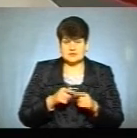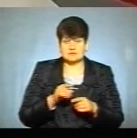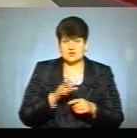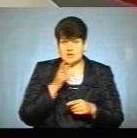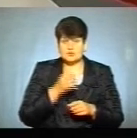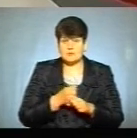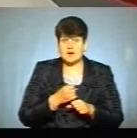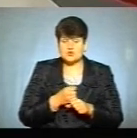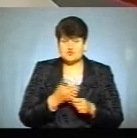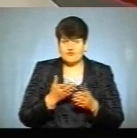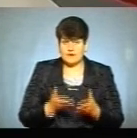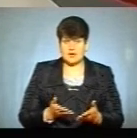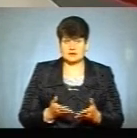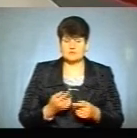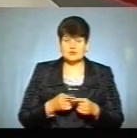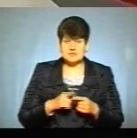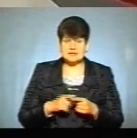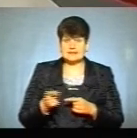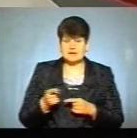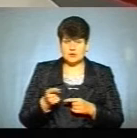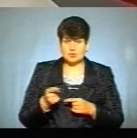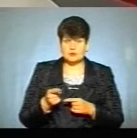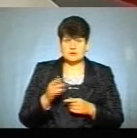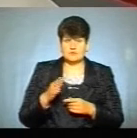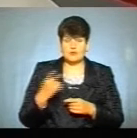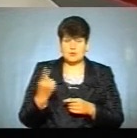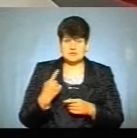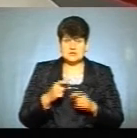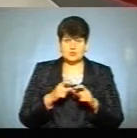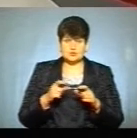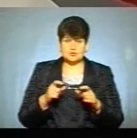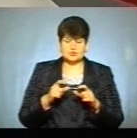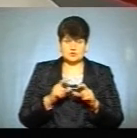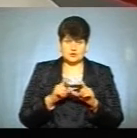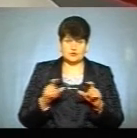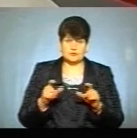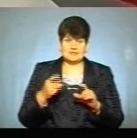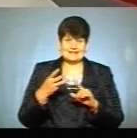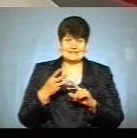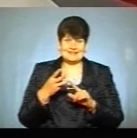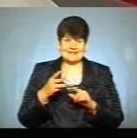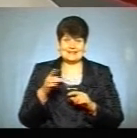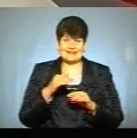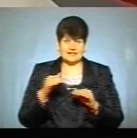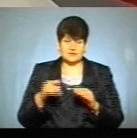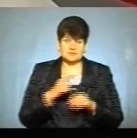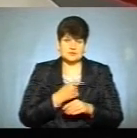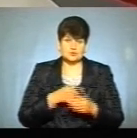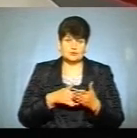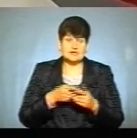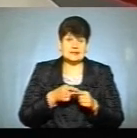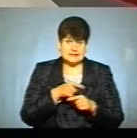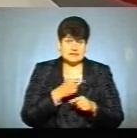тому що це буде, оскільки Тернопіль буде от обласні установи як третинний рівень медичної допомоги, то саме такі аптеки,